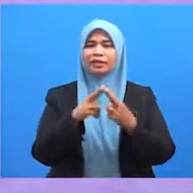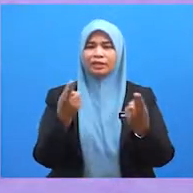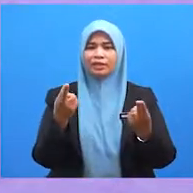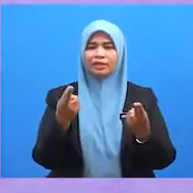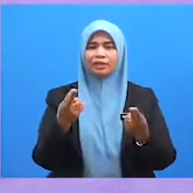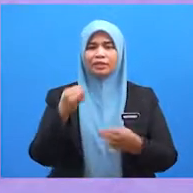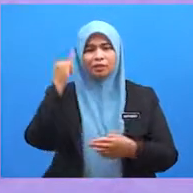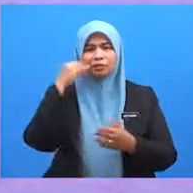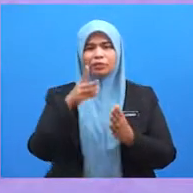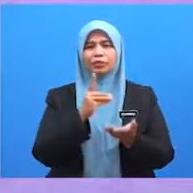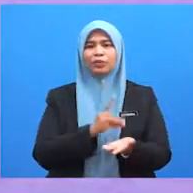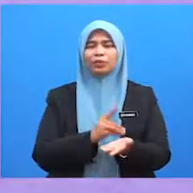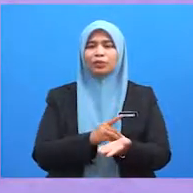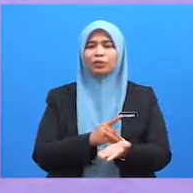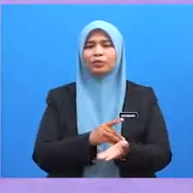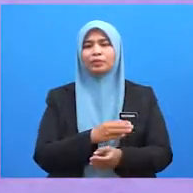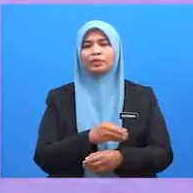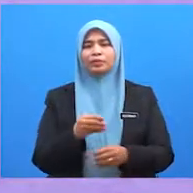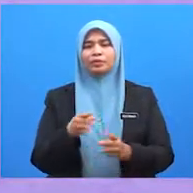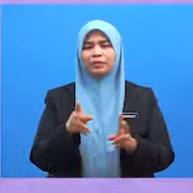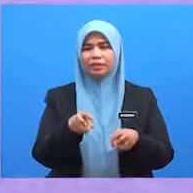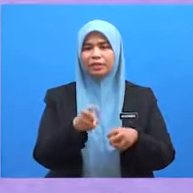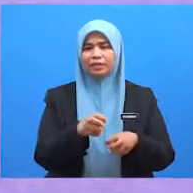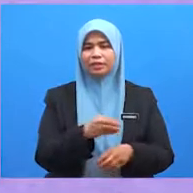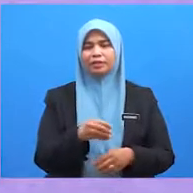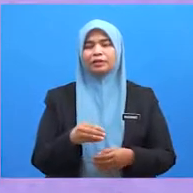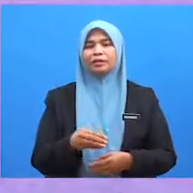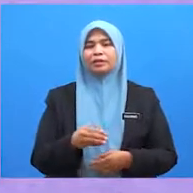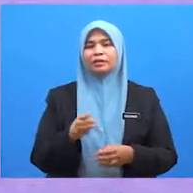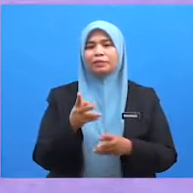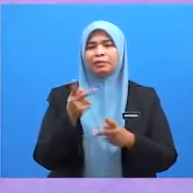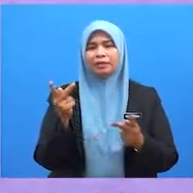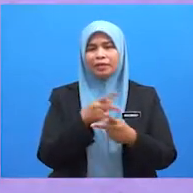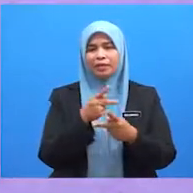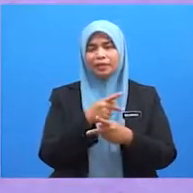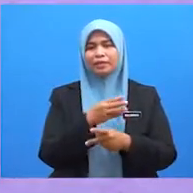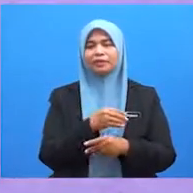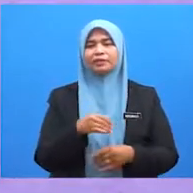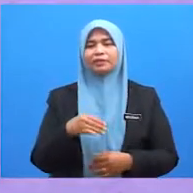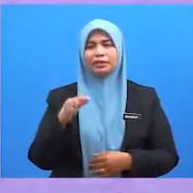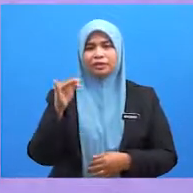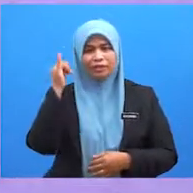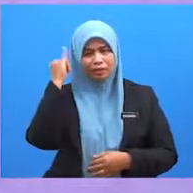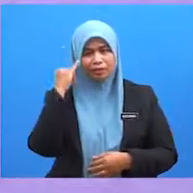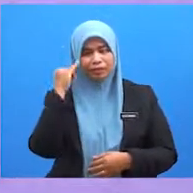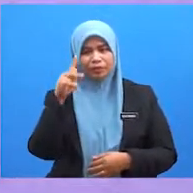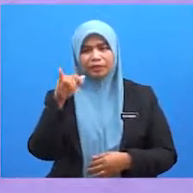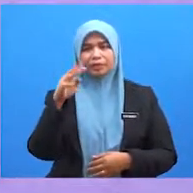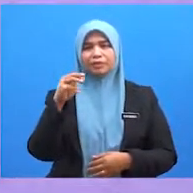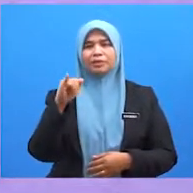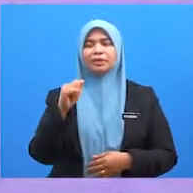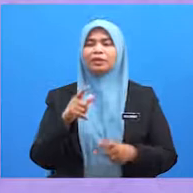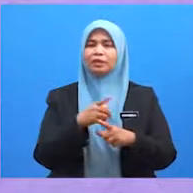Ilmu Kedoktoran, Fakulti Pertanian, Fakulti Peperangan, Fakulti Ilmu Kimia